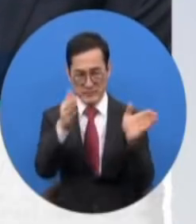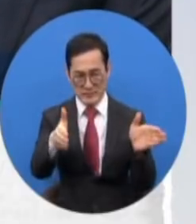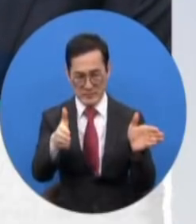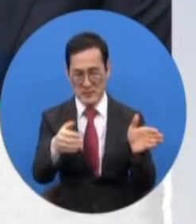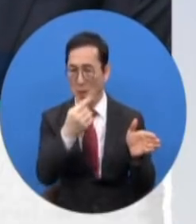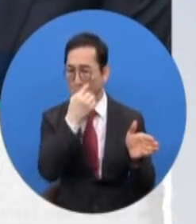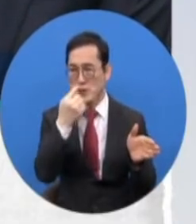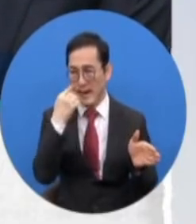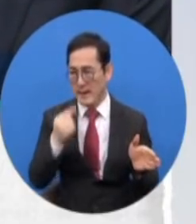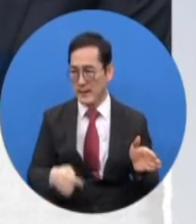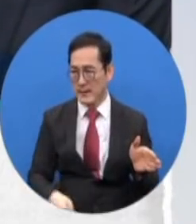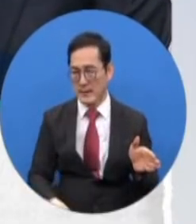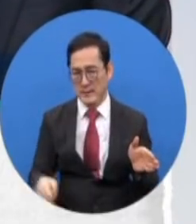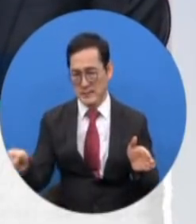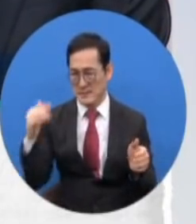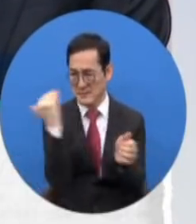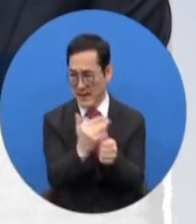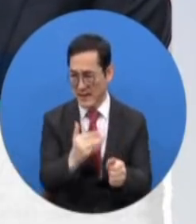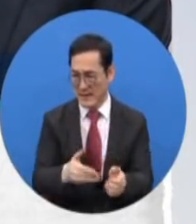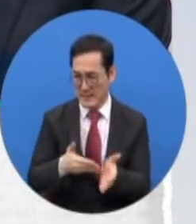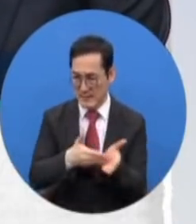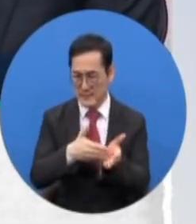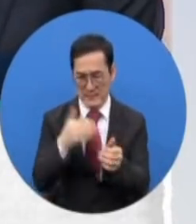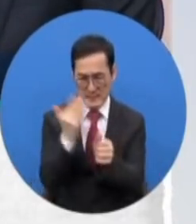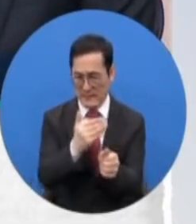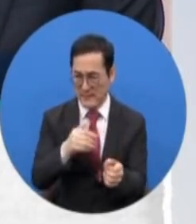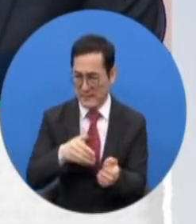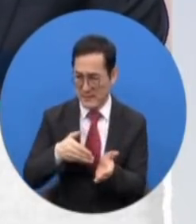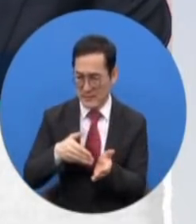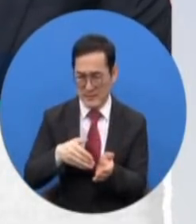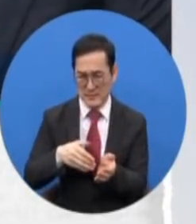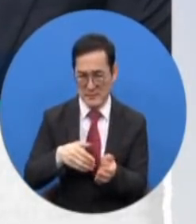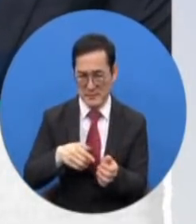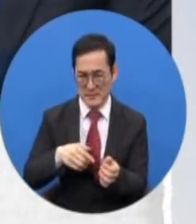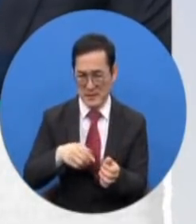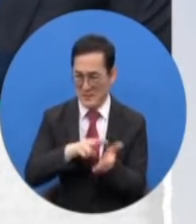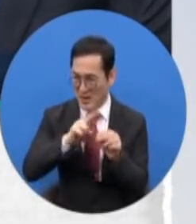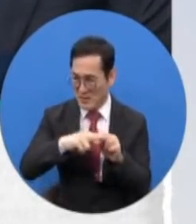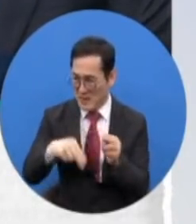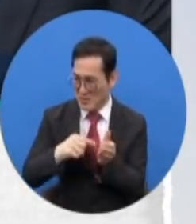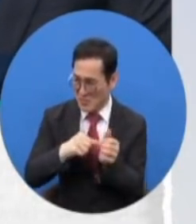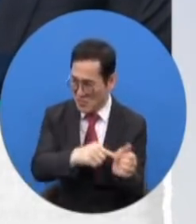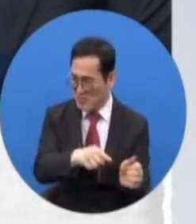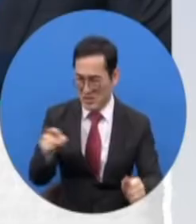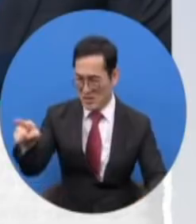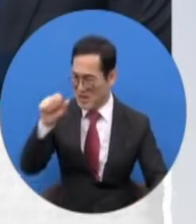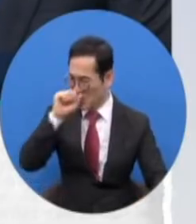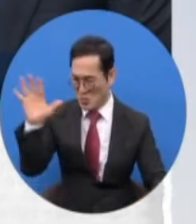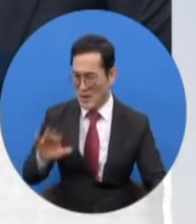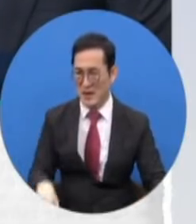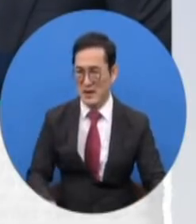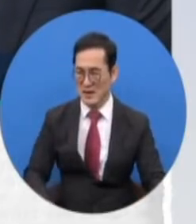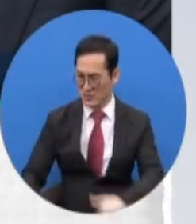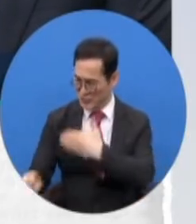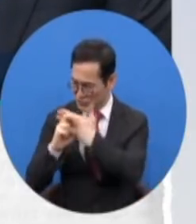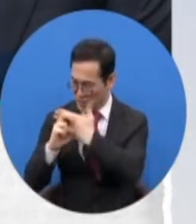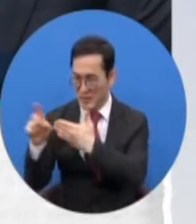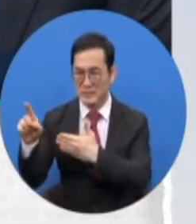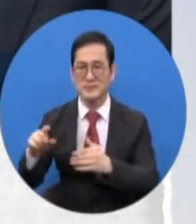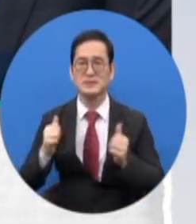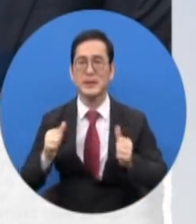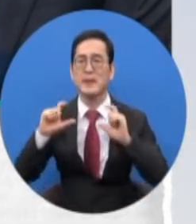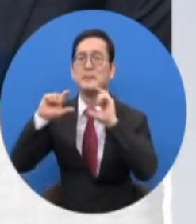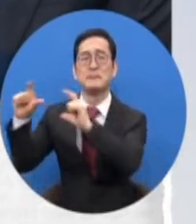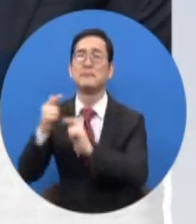건 헌법정신과 법치주의를 몰각하는 거다. 이것이 법원의 판단이었습니다. 그런 상황에서 지금